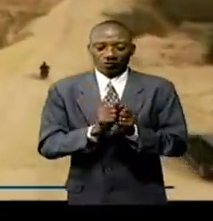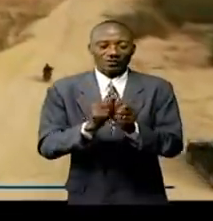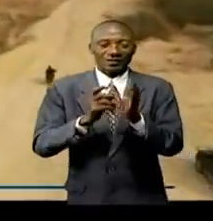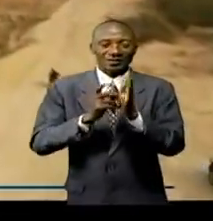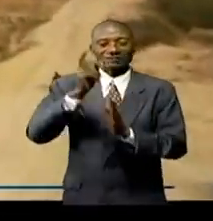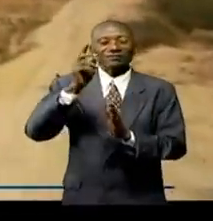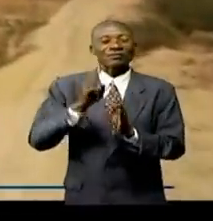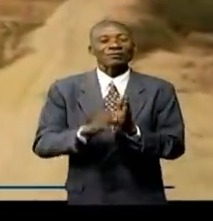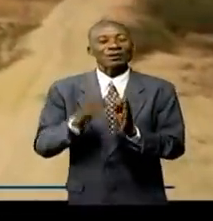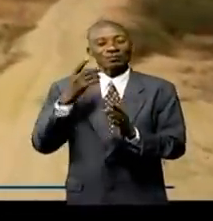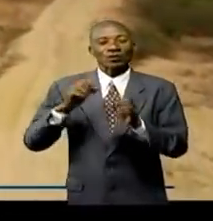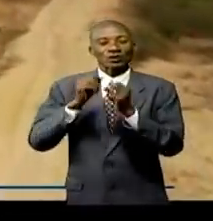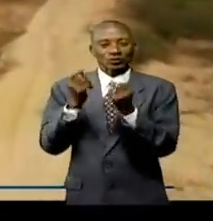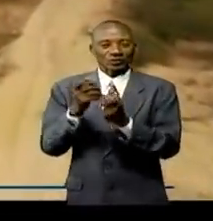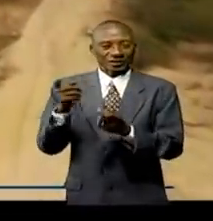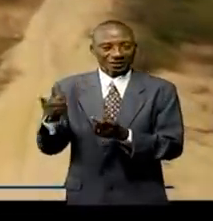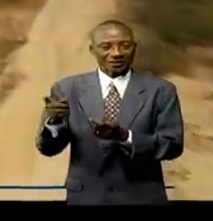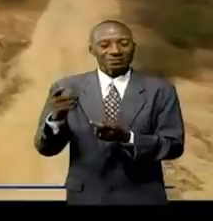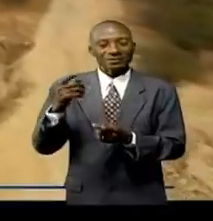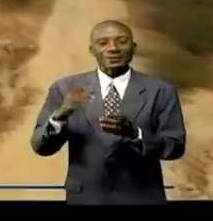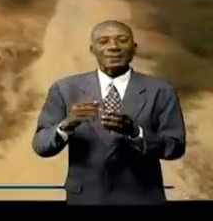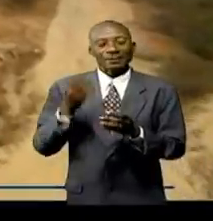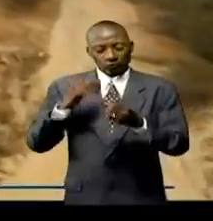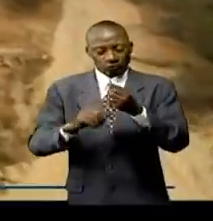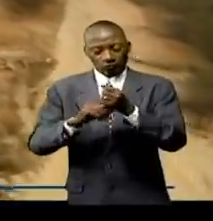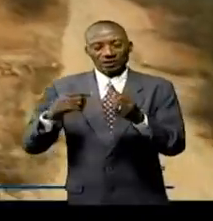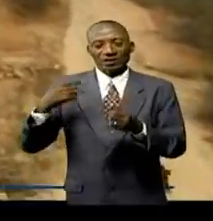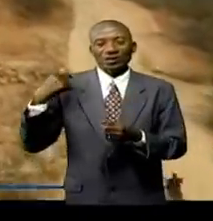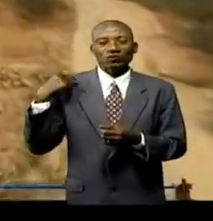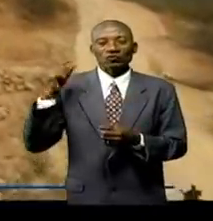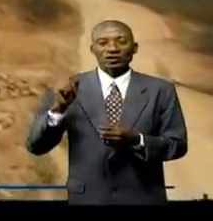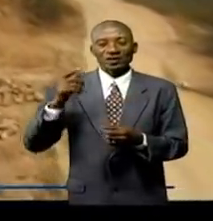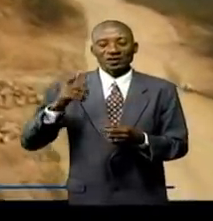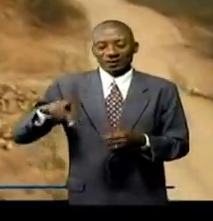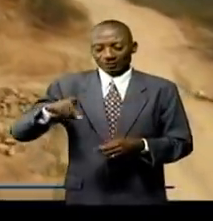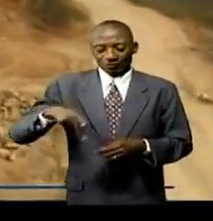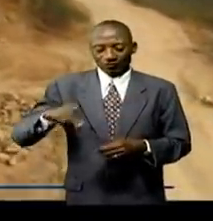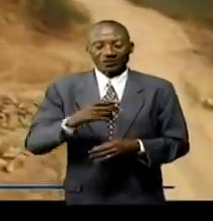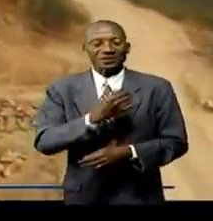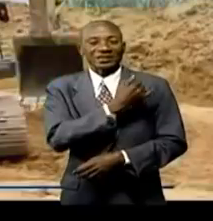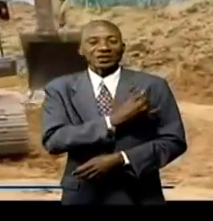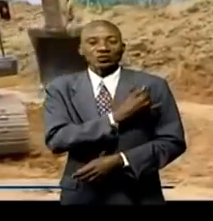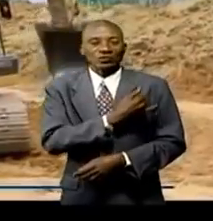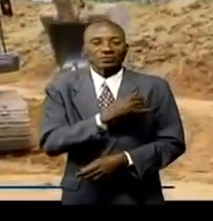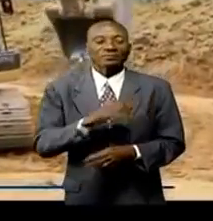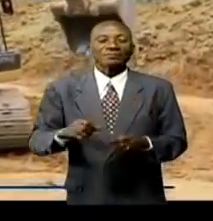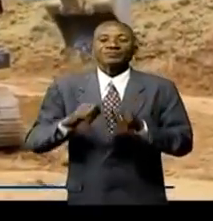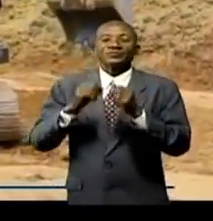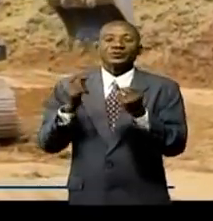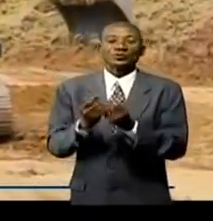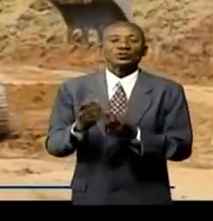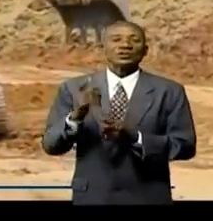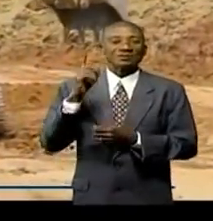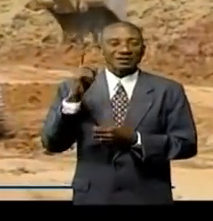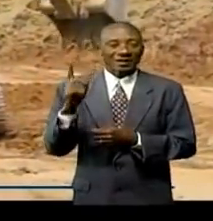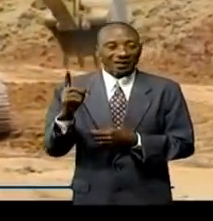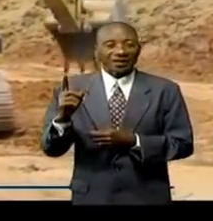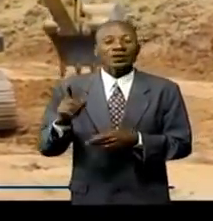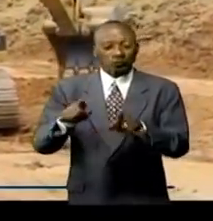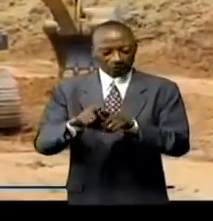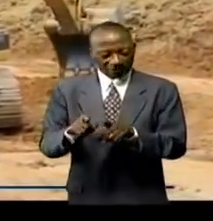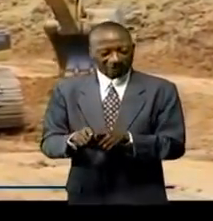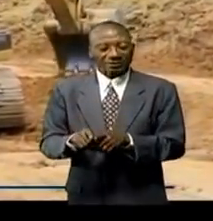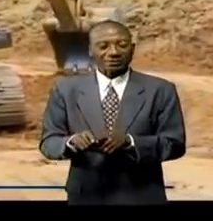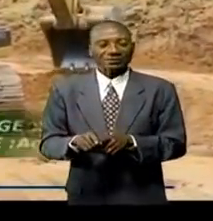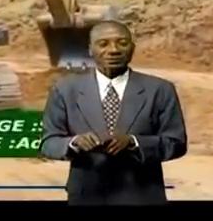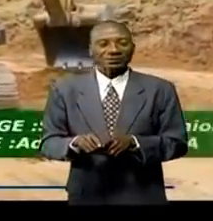par le gouvernement militaire de l'Ituri. Mis à part la société Mogabaon, la société Maïchani Yamungu est également à pied d'œuvre. C'est le